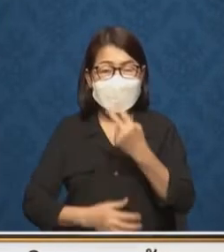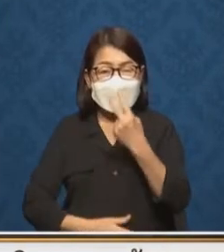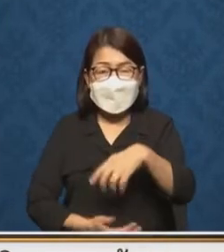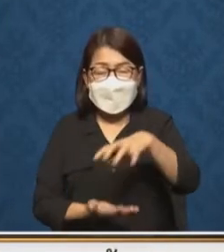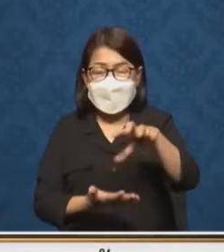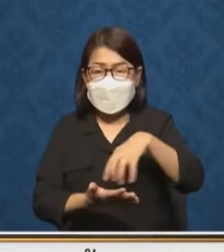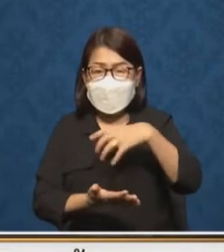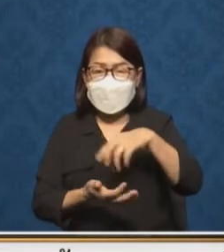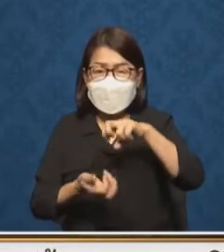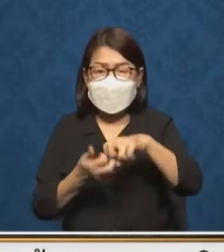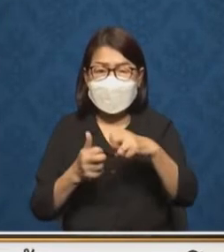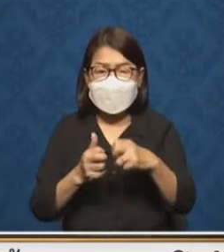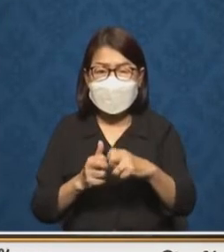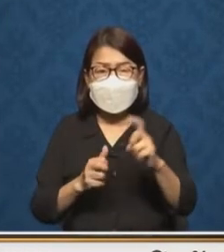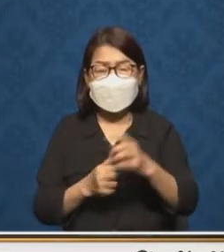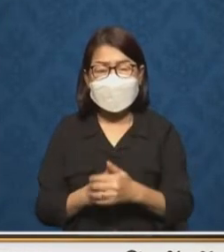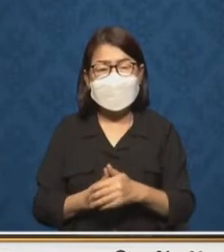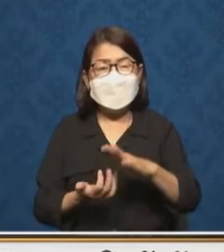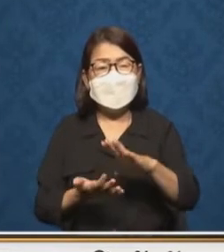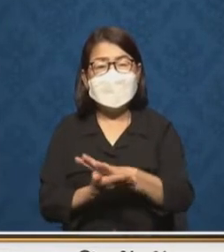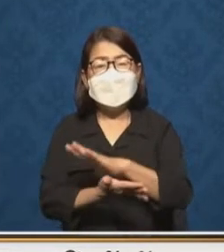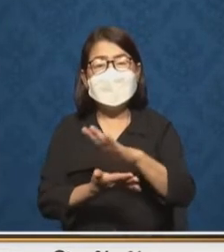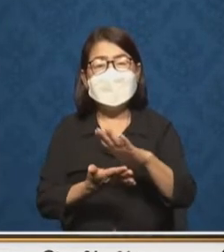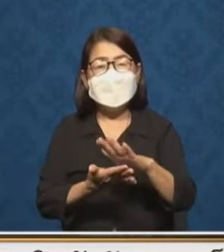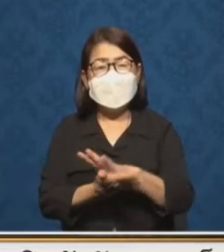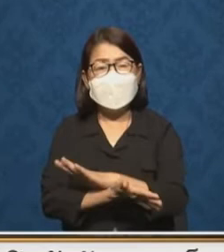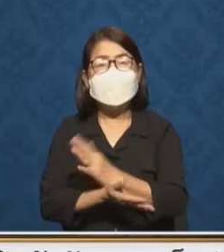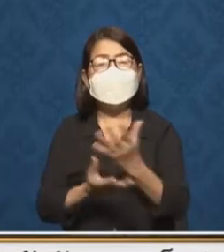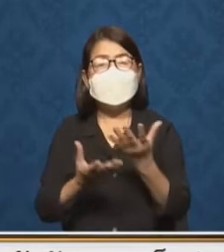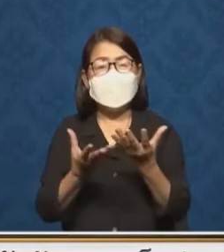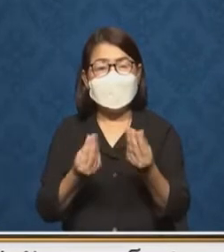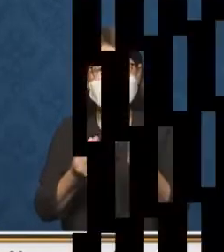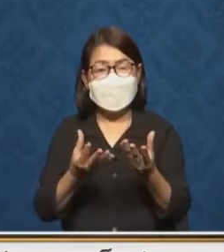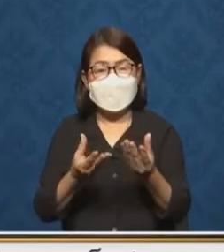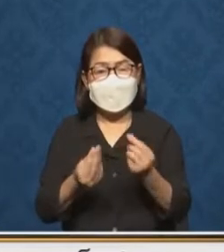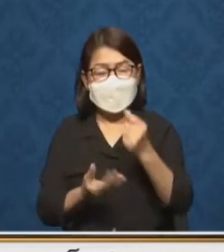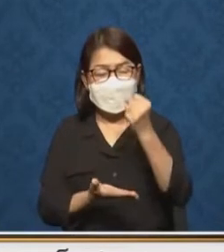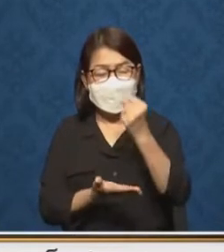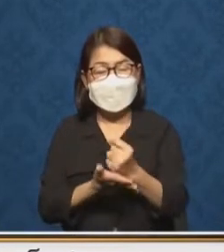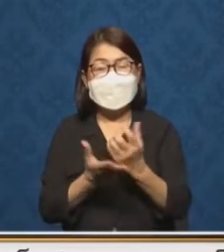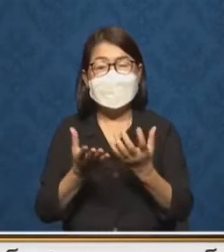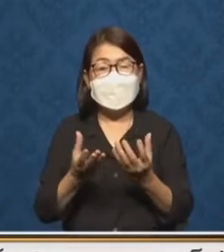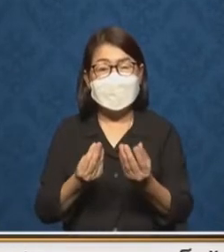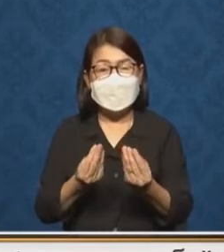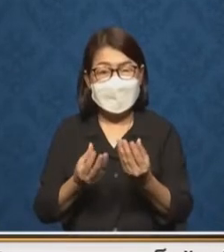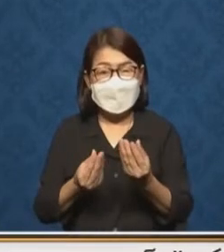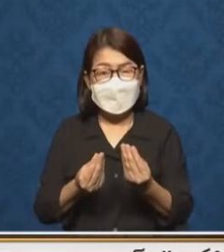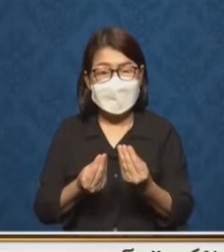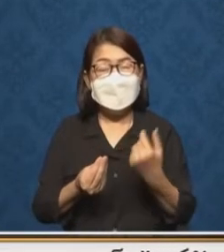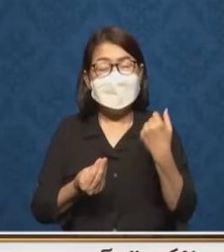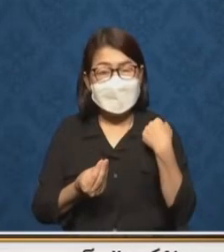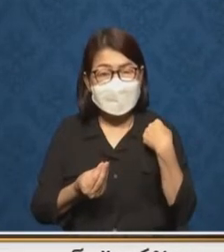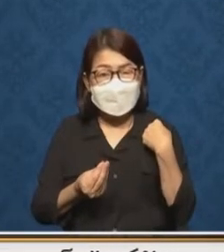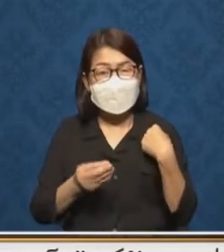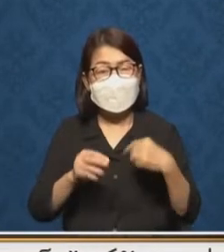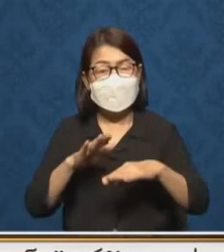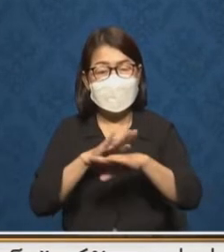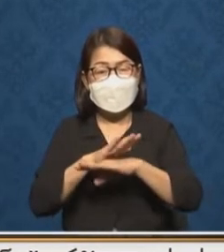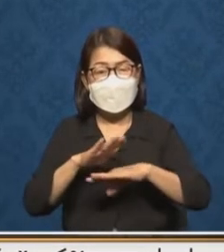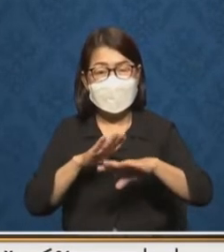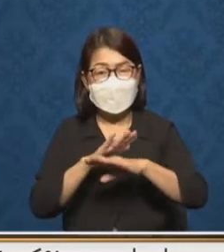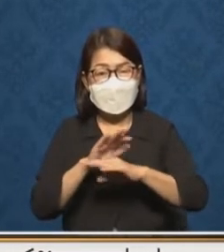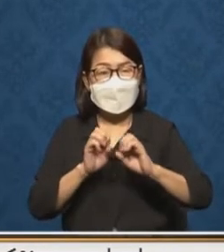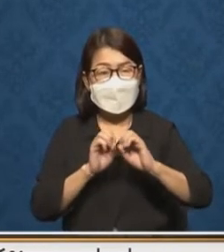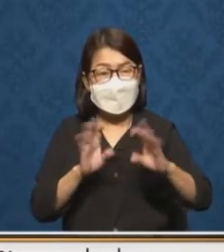าเรื่องเอกสารสิทธิ์ที่ดินทำกินครับทั้งนี้ปรากฏข้อเท็จจริงว่าบริเว